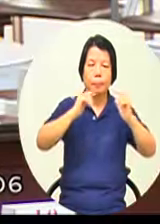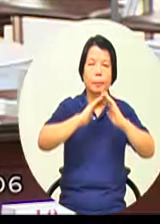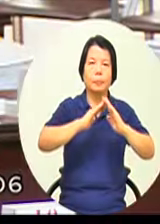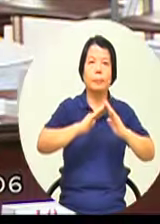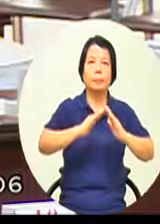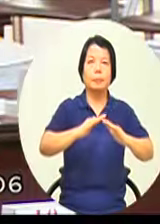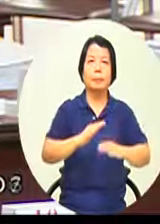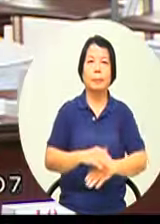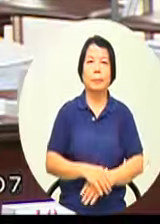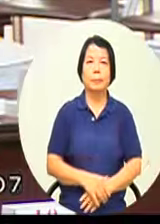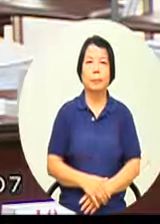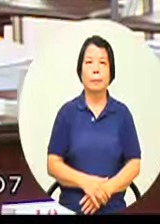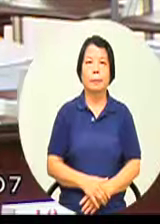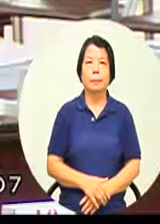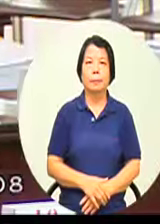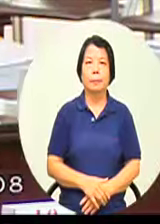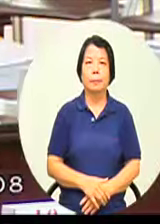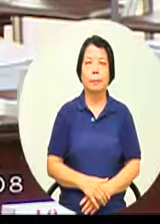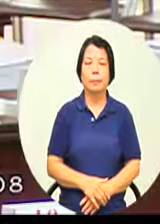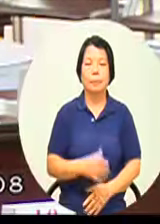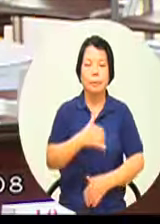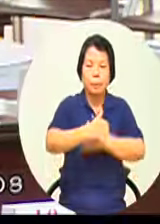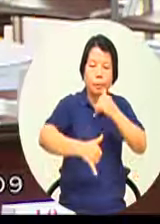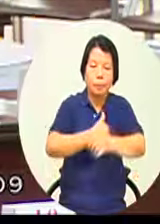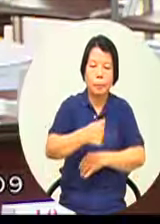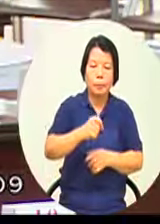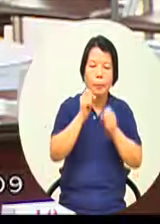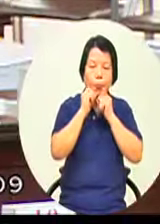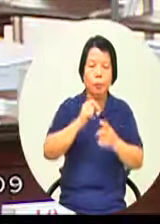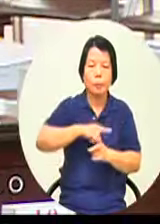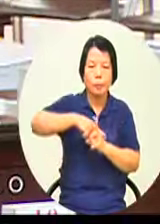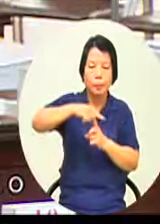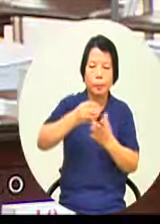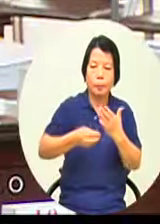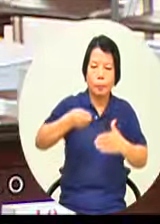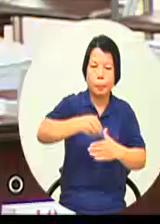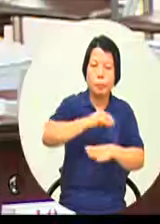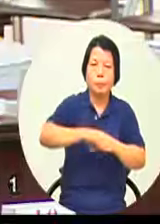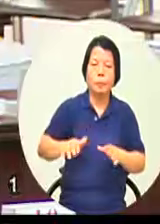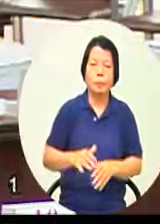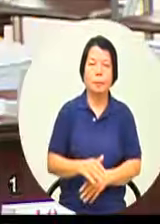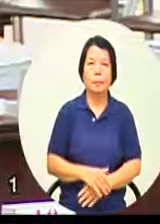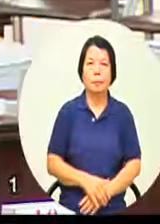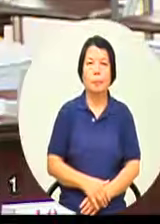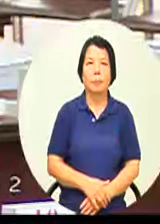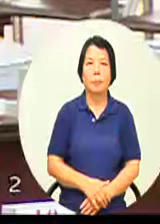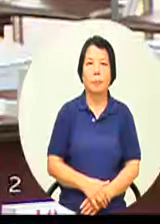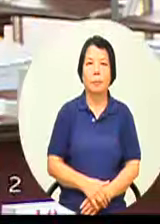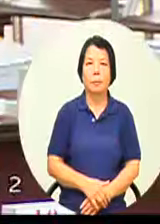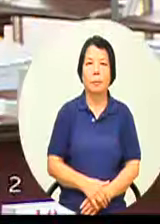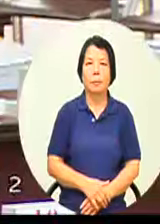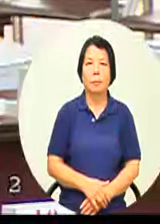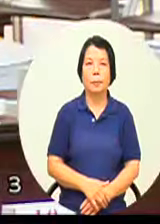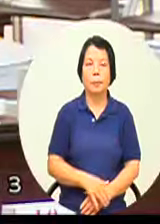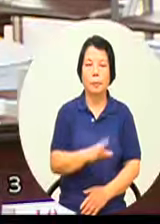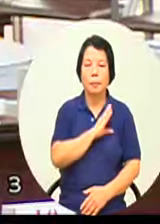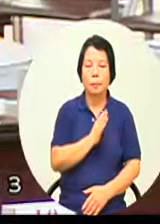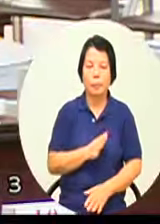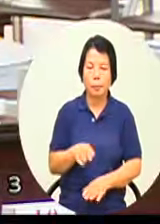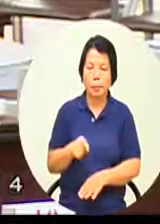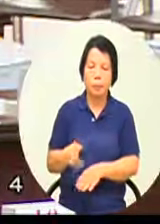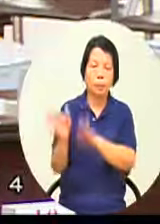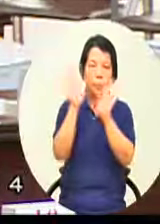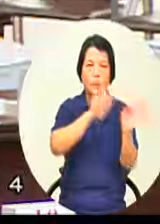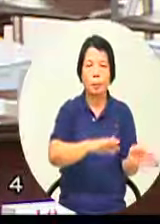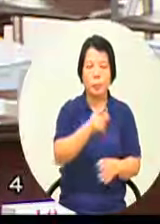有个这个生活居住啊品质上提升啊，是难得可贵啦，吼、哦，啊当然。其实政治啊，嘛是够期望